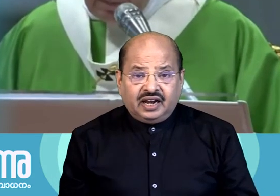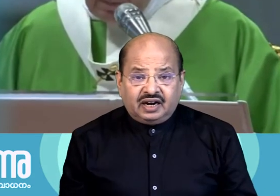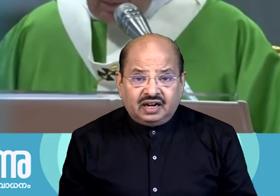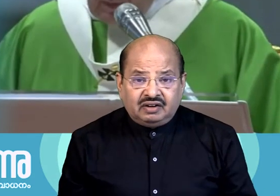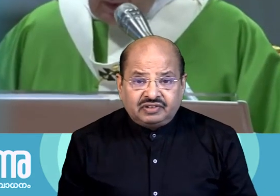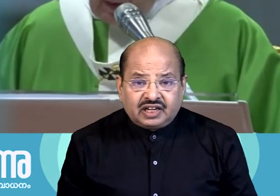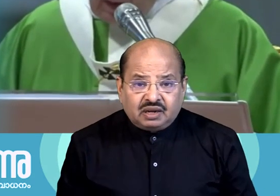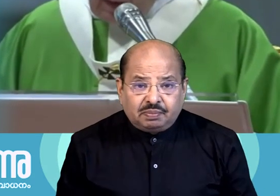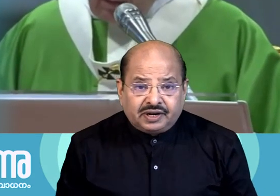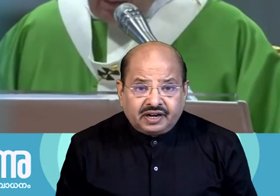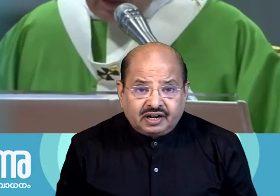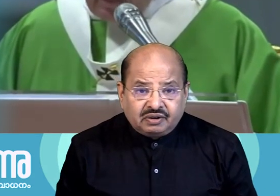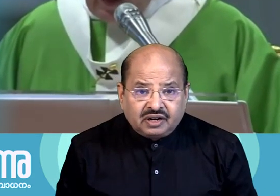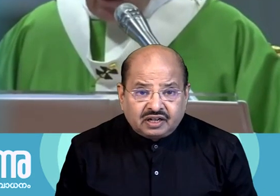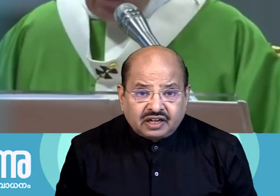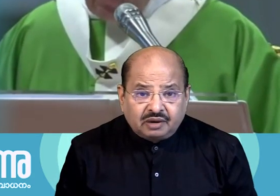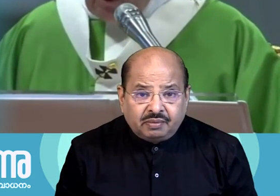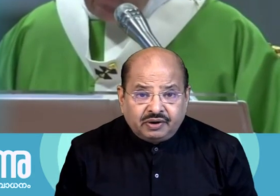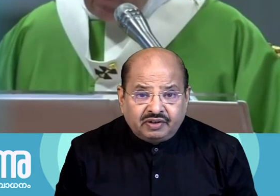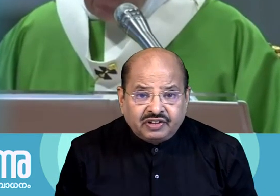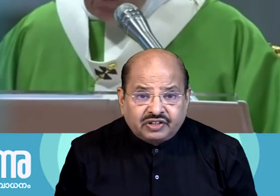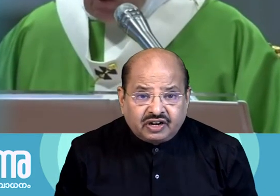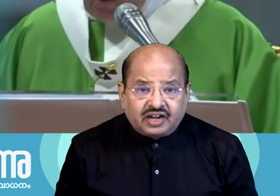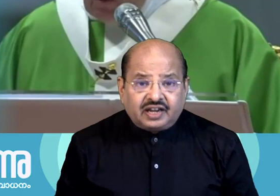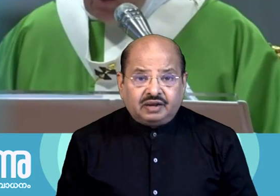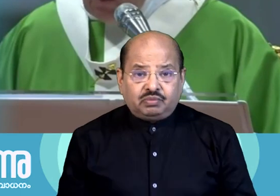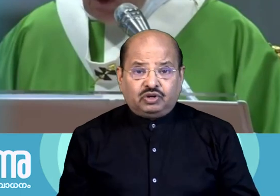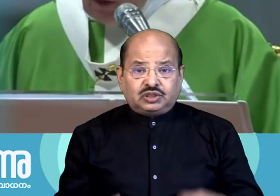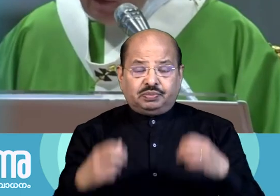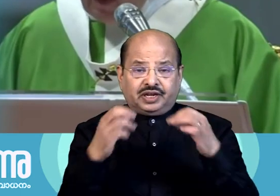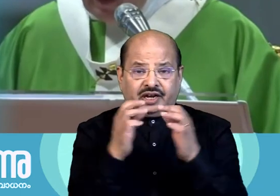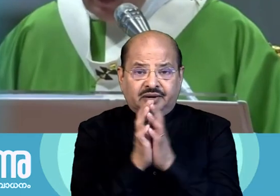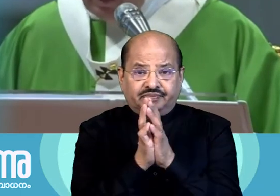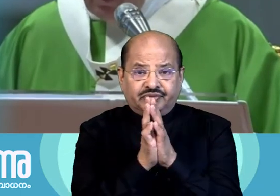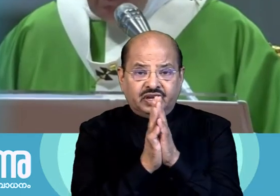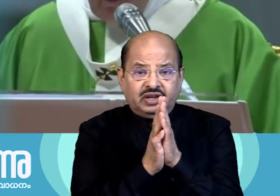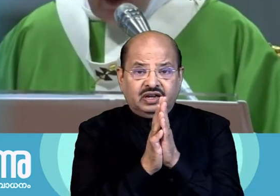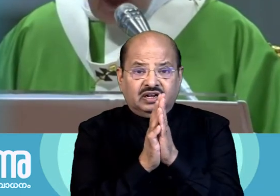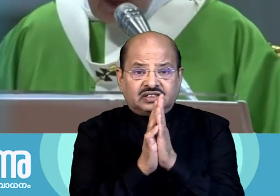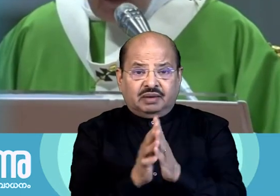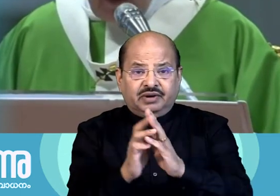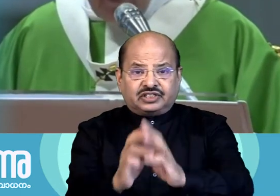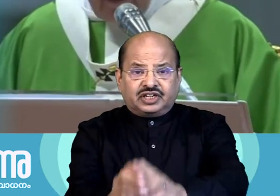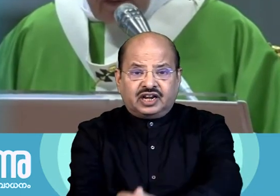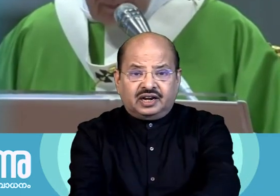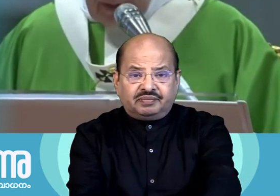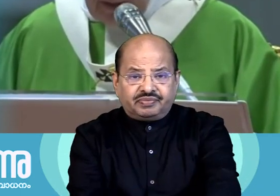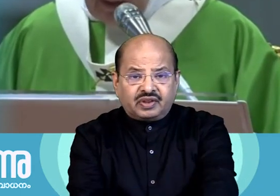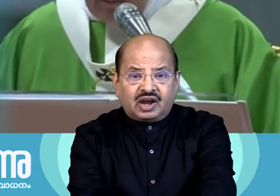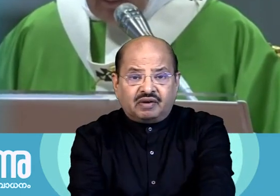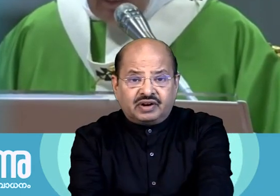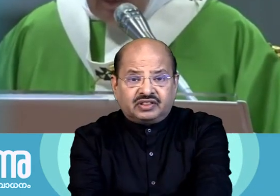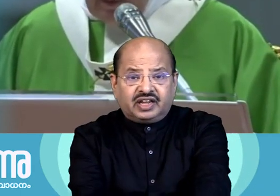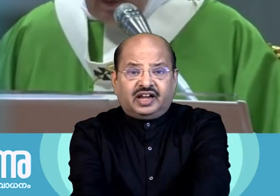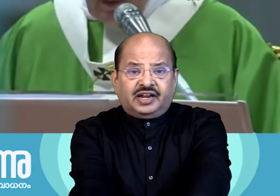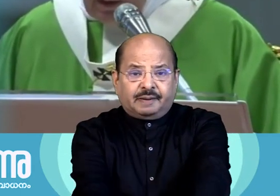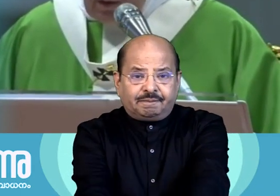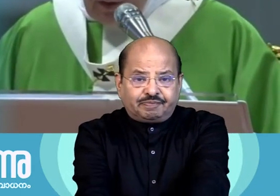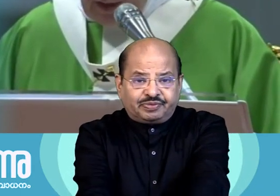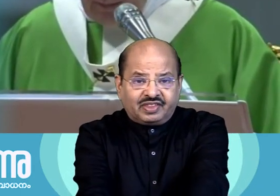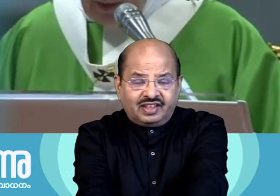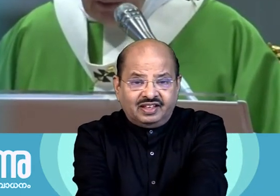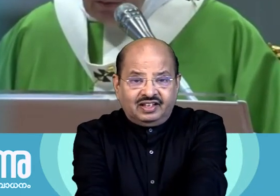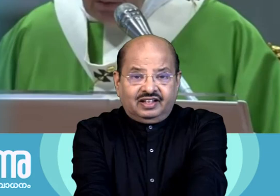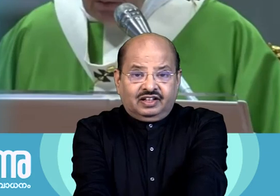യുവജനങ്ങളുടെ ഹൃദയങ്ങളിൽ വിതയ്ക്കപ്പെട്ടിരിക്കുന്ന നന്മയുടെ വിത്തുകളെ പോഷിപ്പിക്കാനും സംരക്ഷിക്കാനും